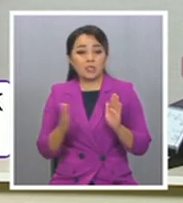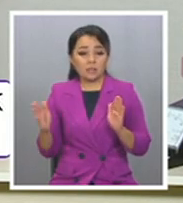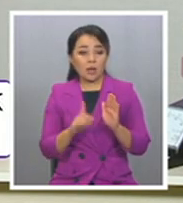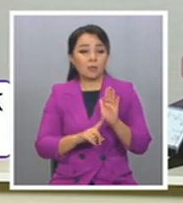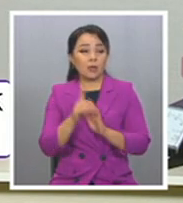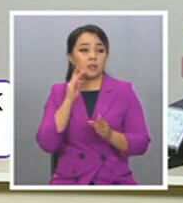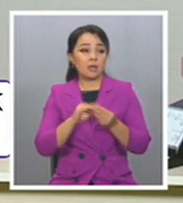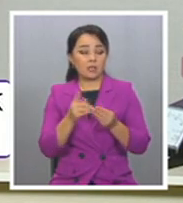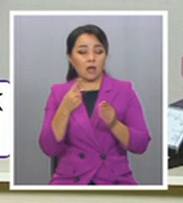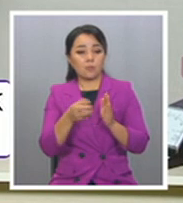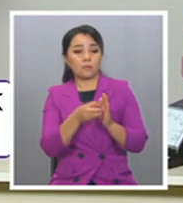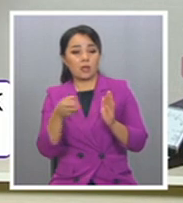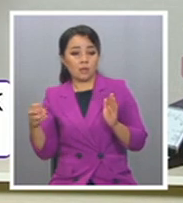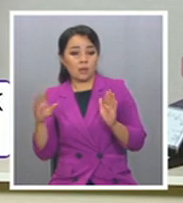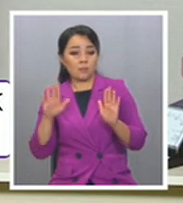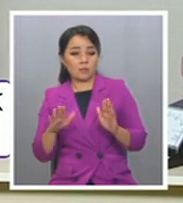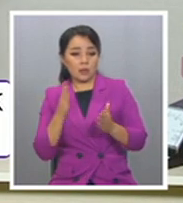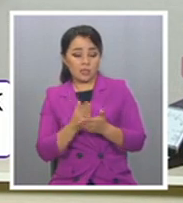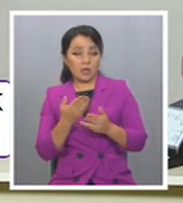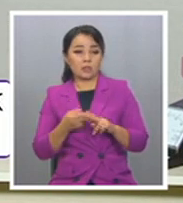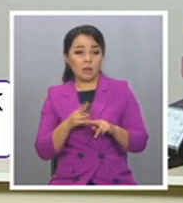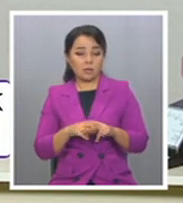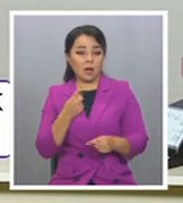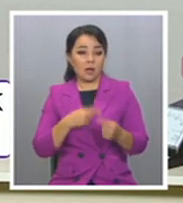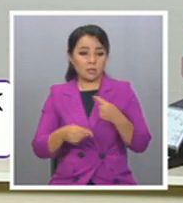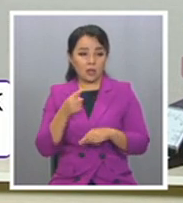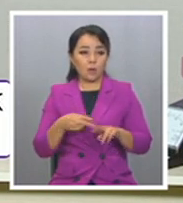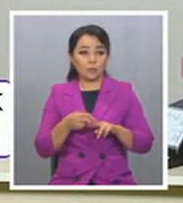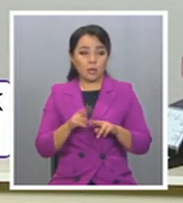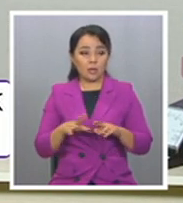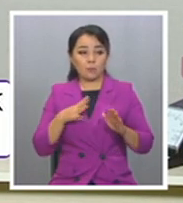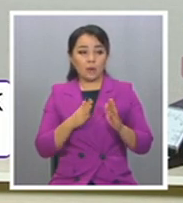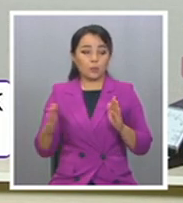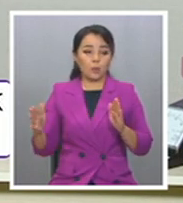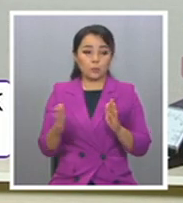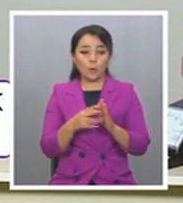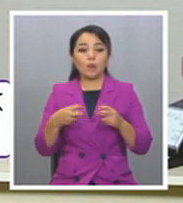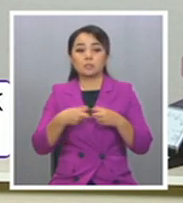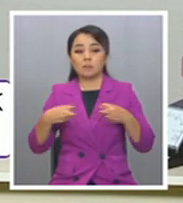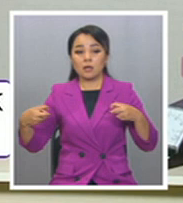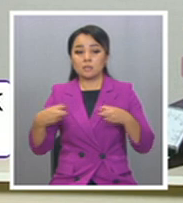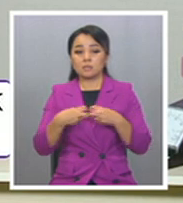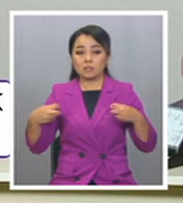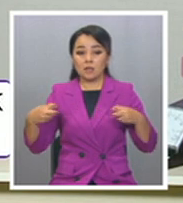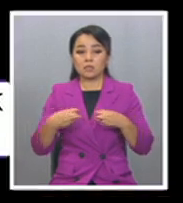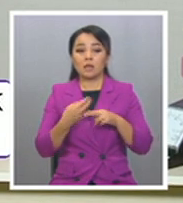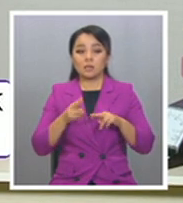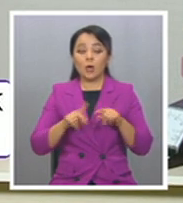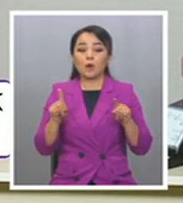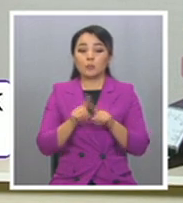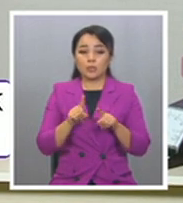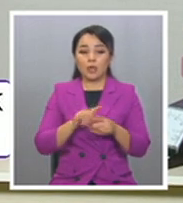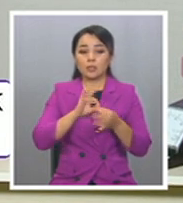жағына қайтадан оралады. Демек, одағы серіппенің созылуы максимум мәніне ие болады. Демек, ол